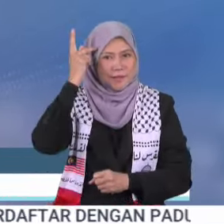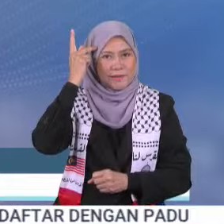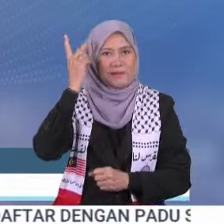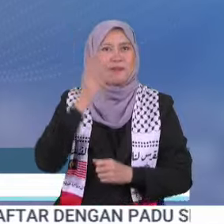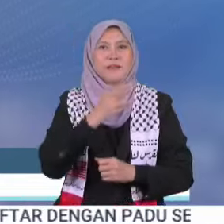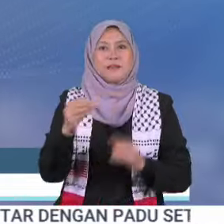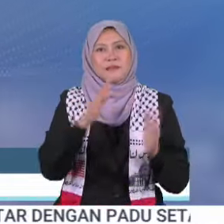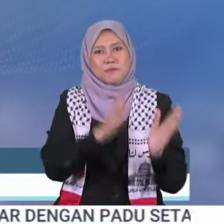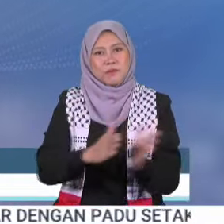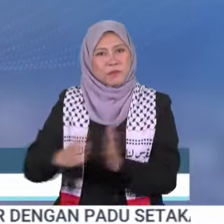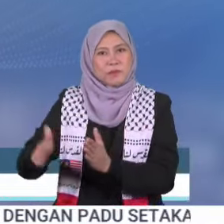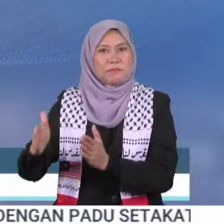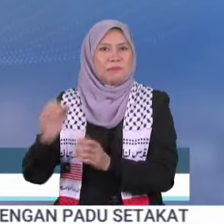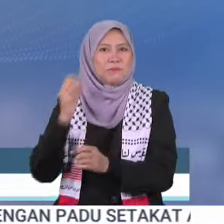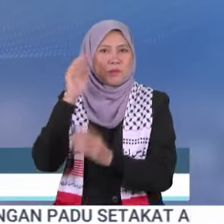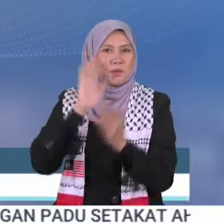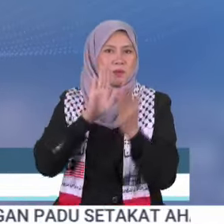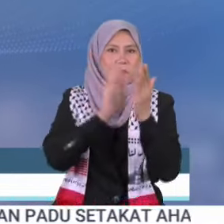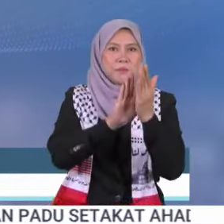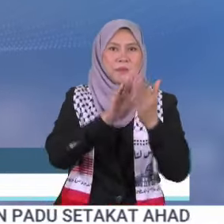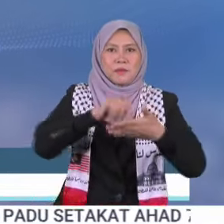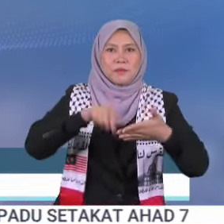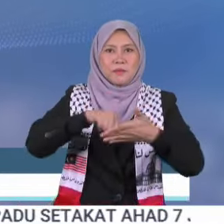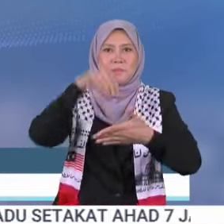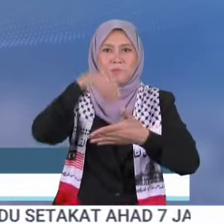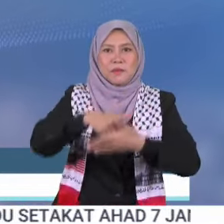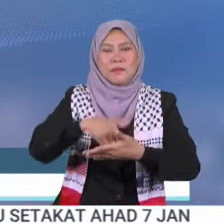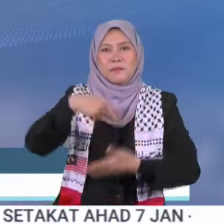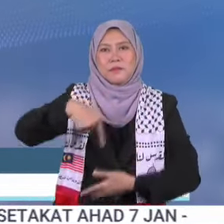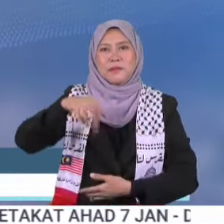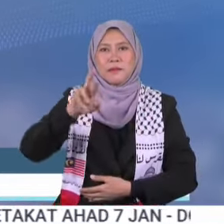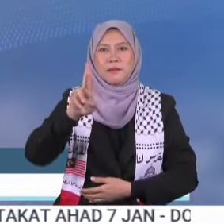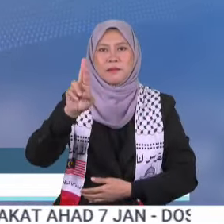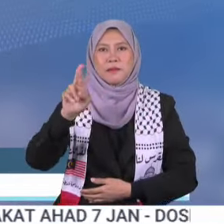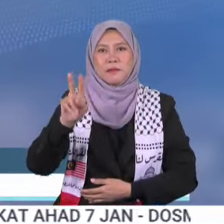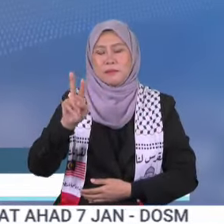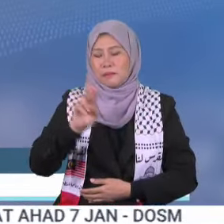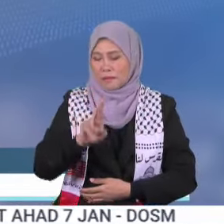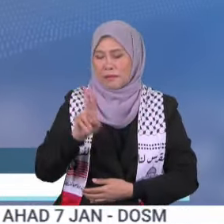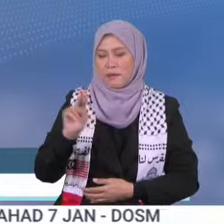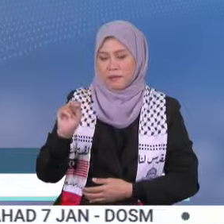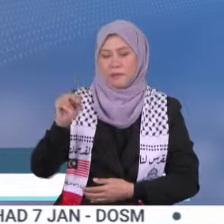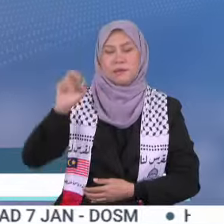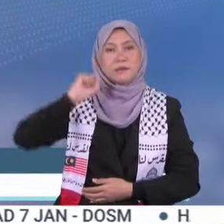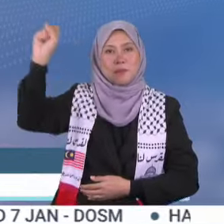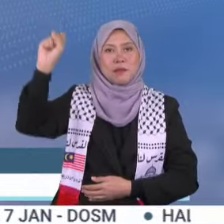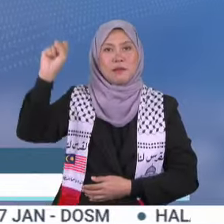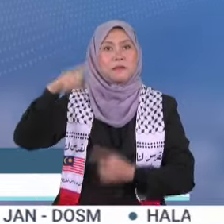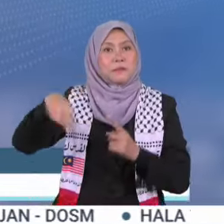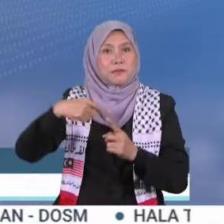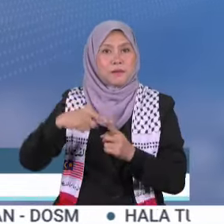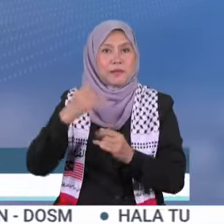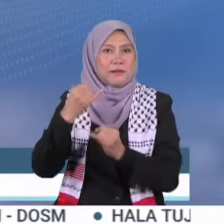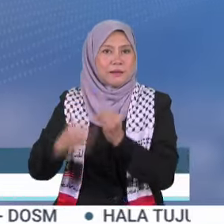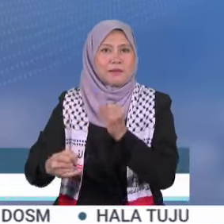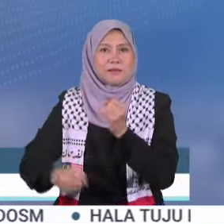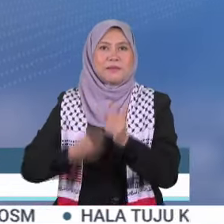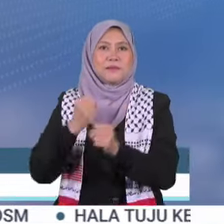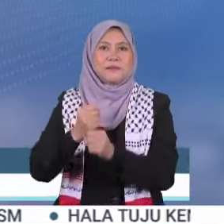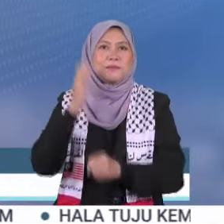terutamanya penyusunan jentera bagi menghadapi pilihan Raya negeri prn Sabah yang dijangka diadakan pada Penghujung